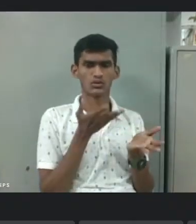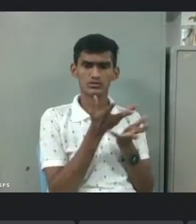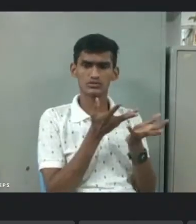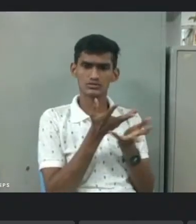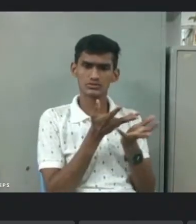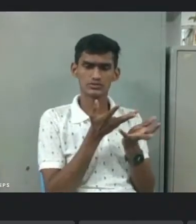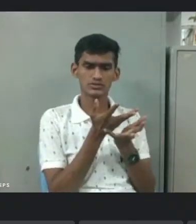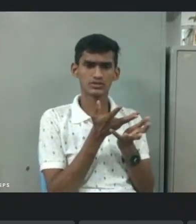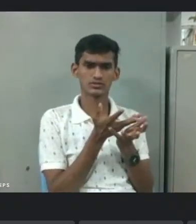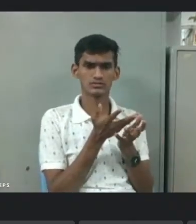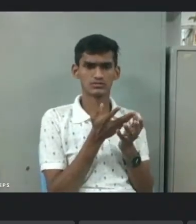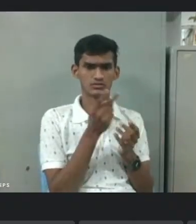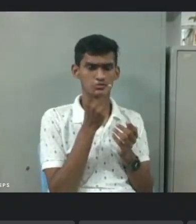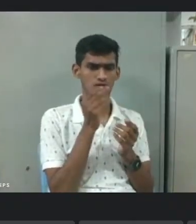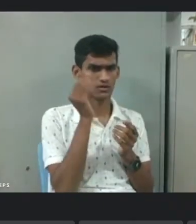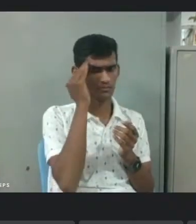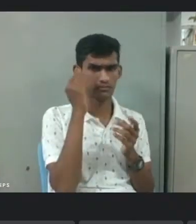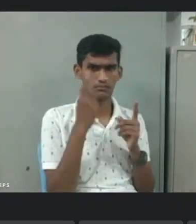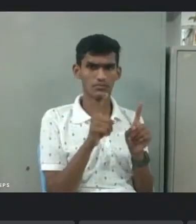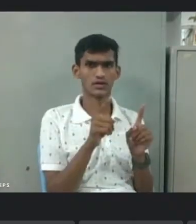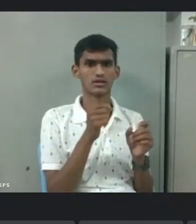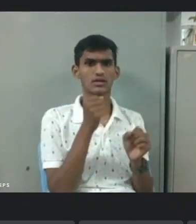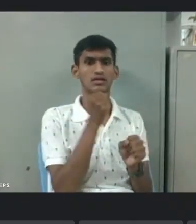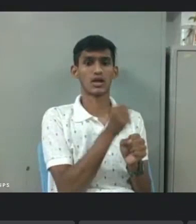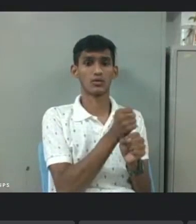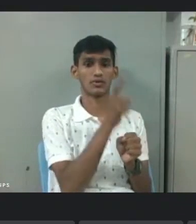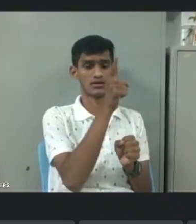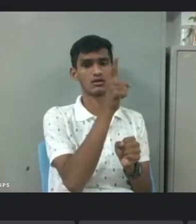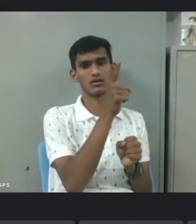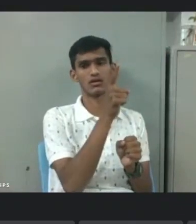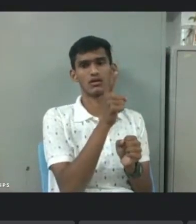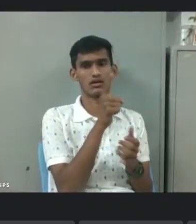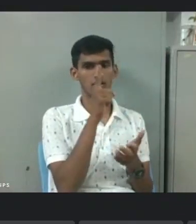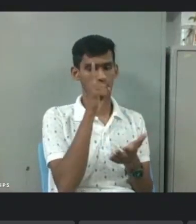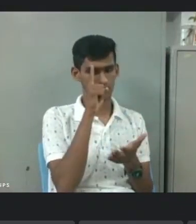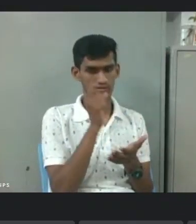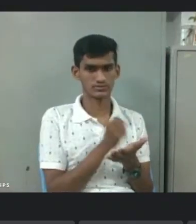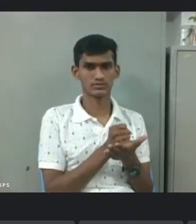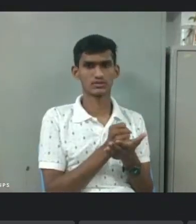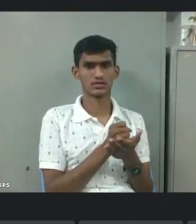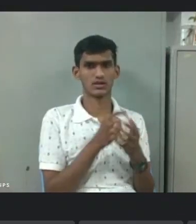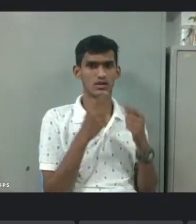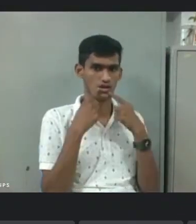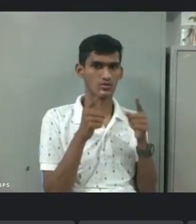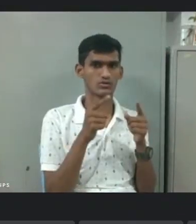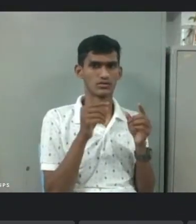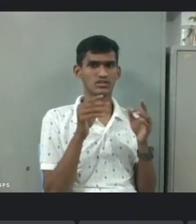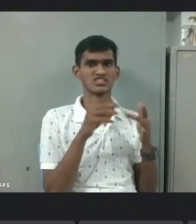അത് എന്തായാലും അത് സർക്കാർ തലത്തിൽ നിന്നാണ് വരേണ്ടത്. അതല്ലേ ഉദ്ദേശിക്കുന്നത്? ഒരു സ്പെഷ്യൽ